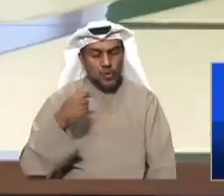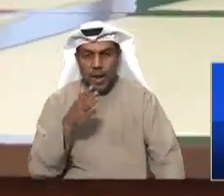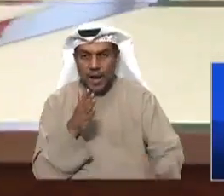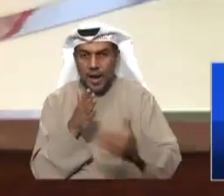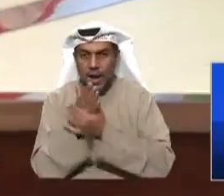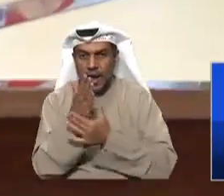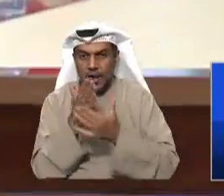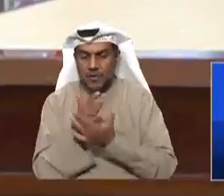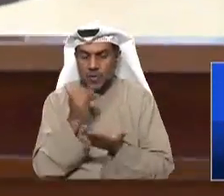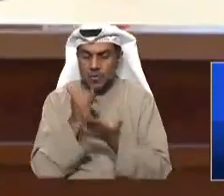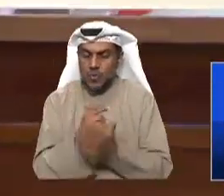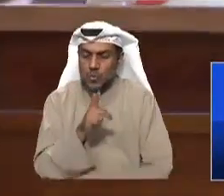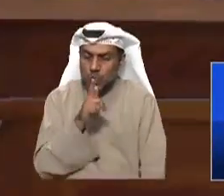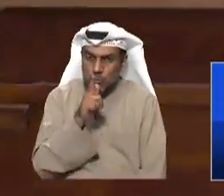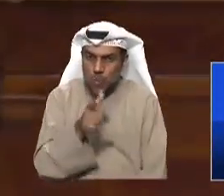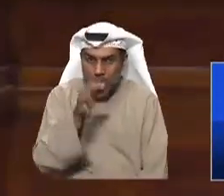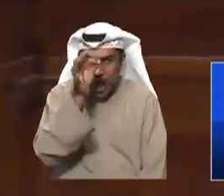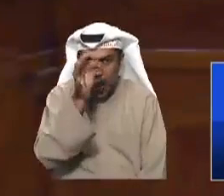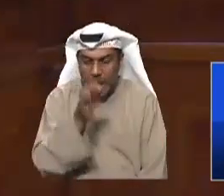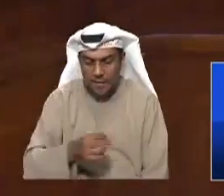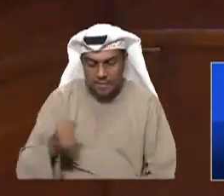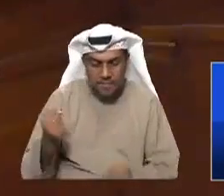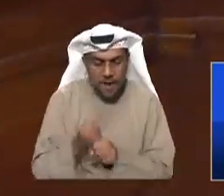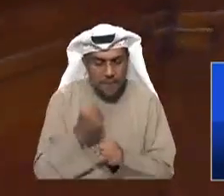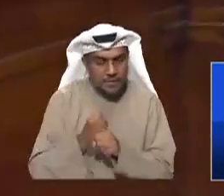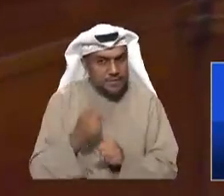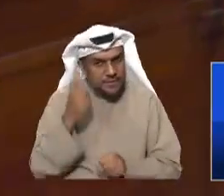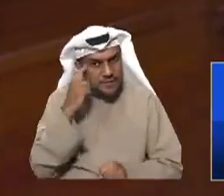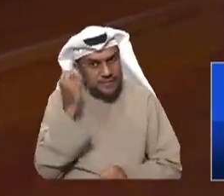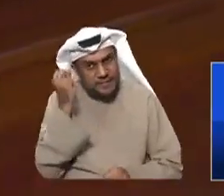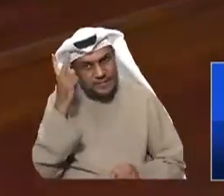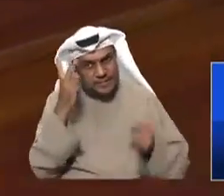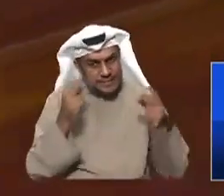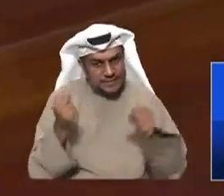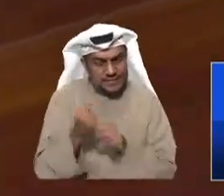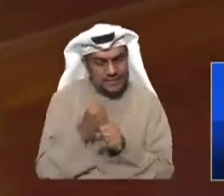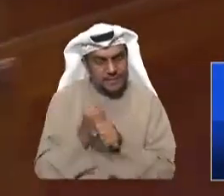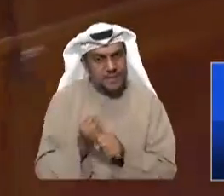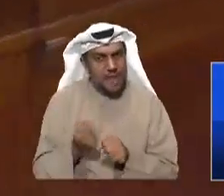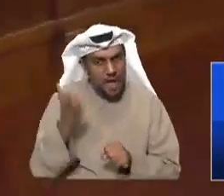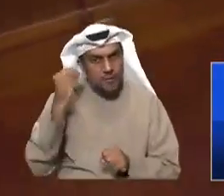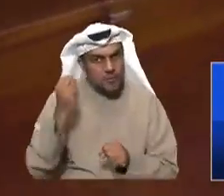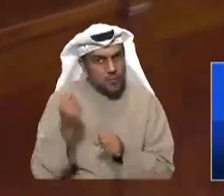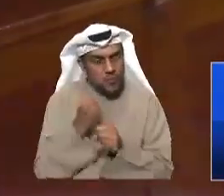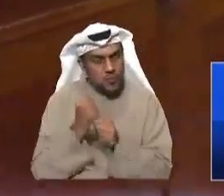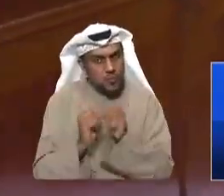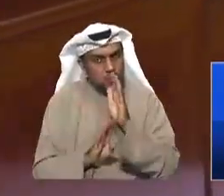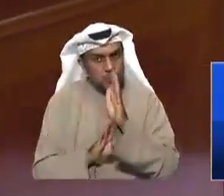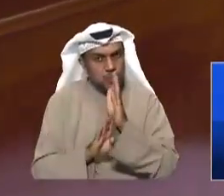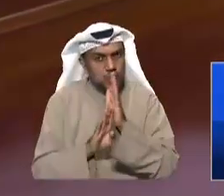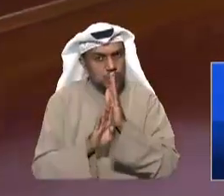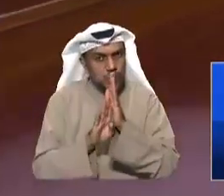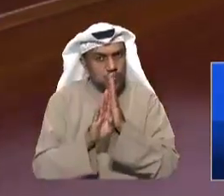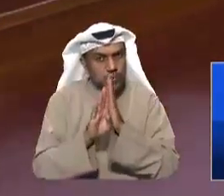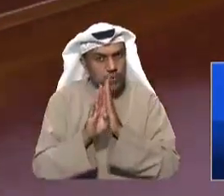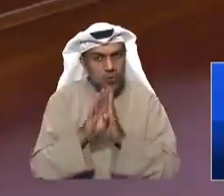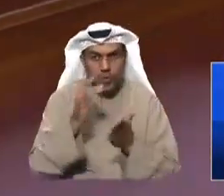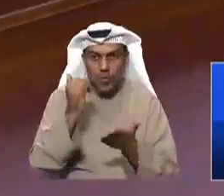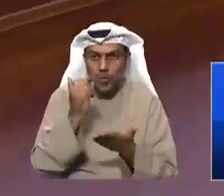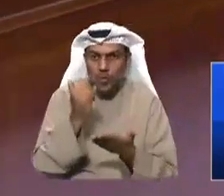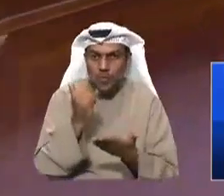نحو تسخير كافة الإمكانات لتطوير مستوى العمل في المؤسسة بما يتواكب مع التوجيهات